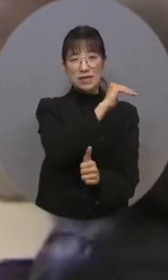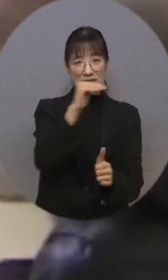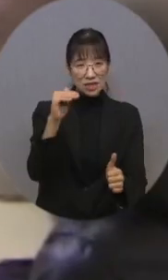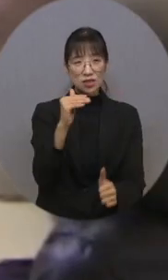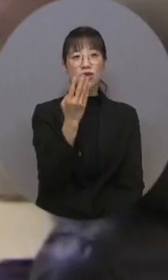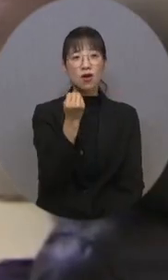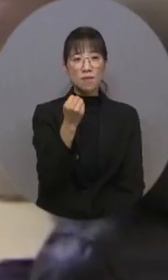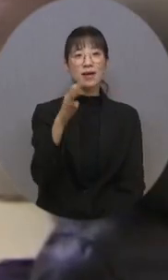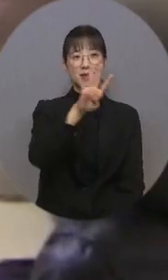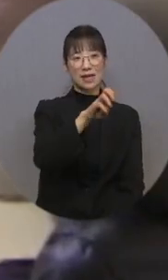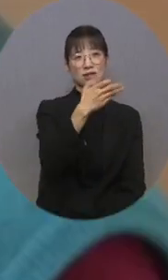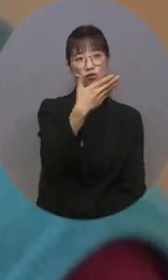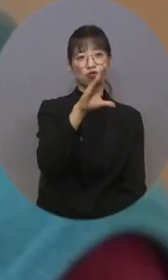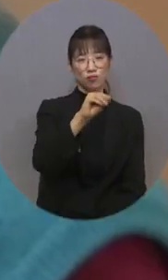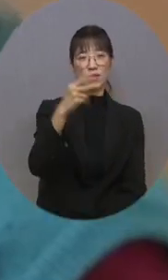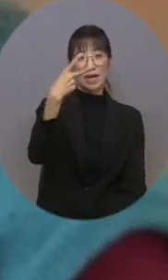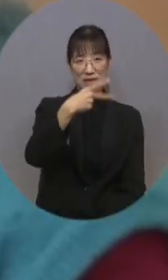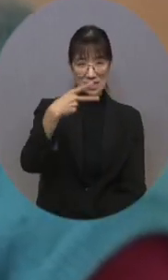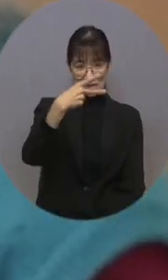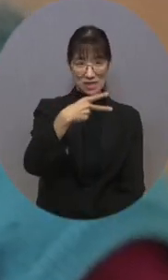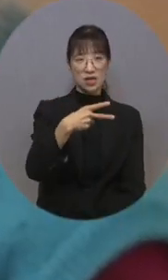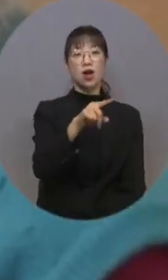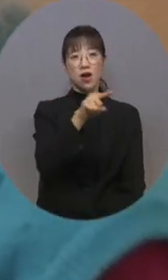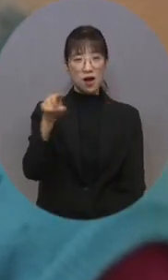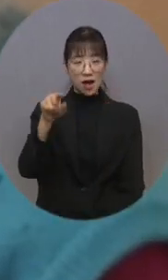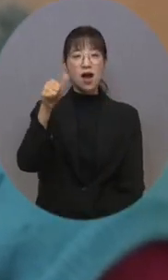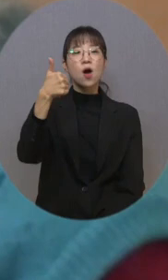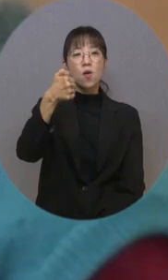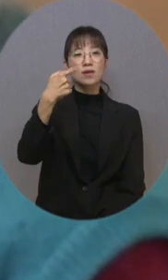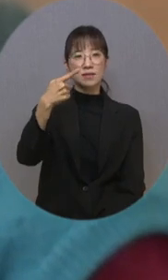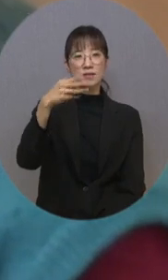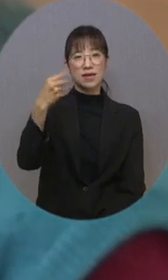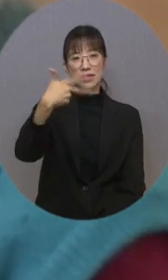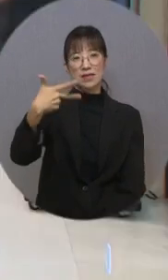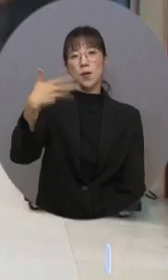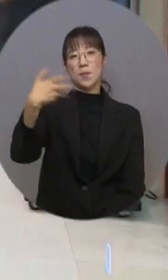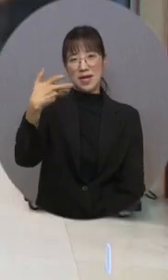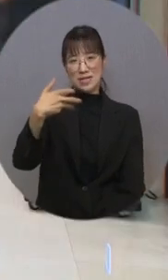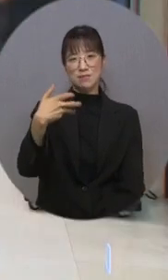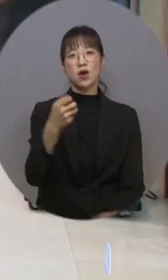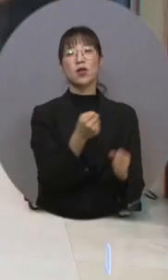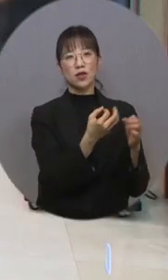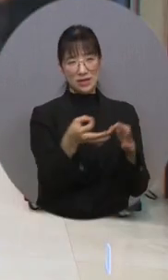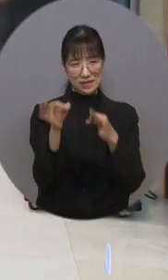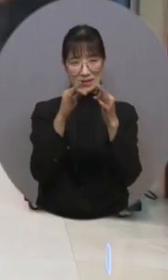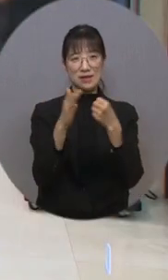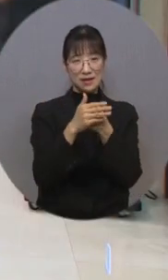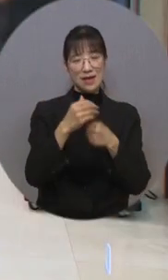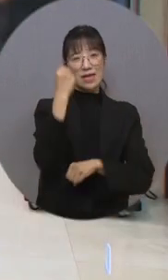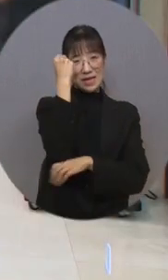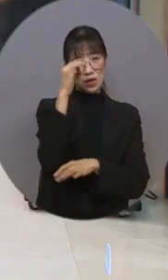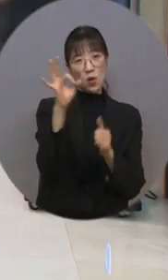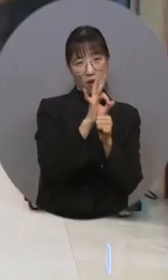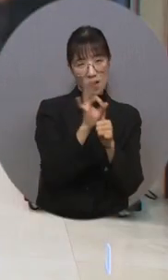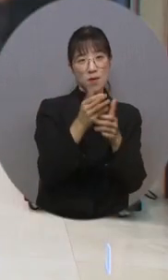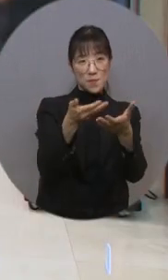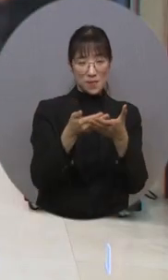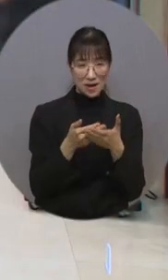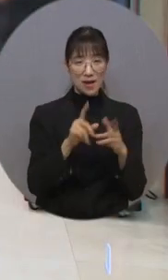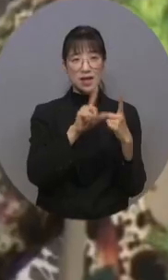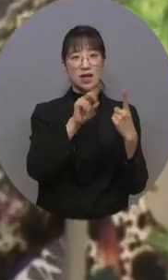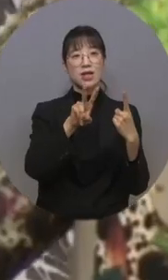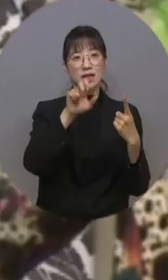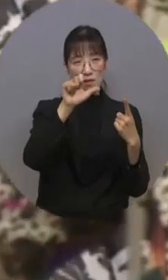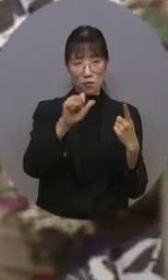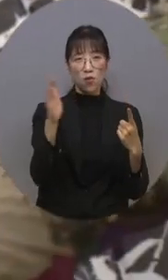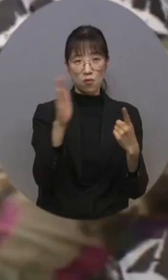연금액은 49만 2천 원에서 51만 7,080원으로 인상됩니다. 이에 따라 기초연금을 받는 노인은 오는